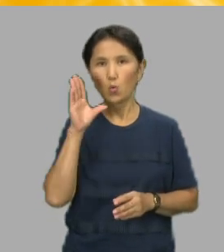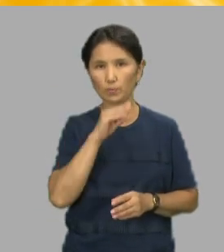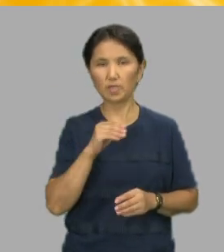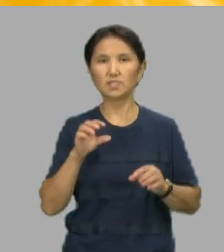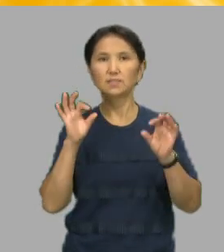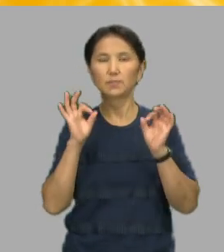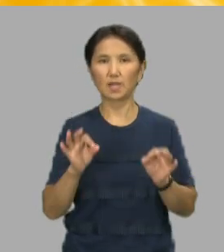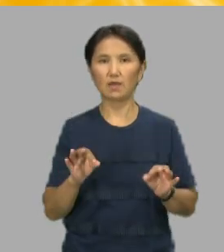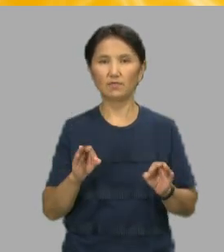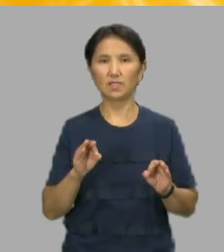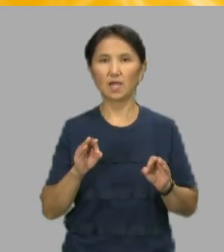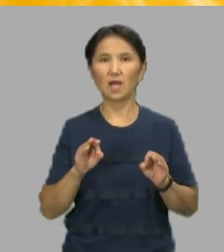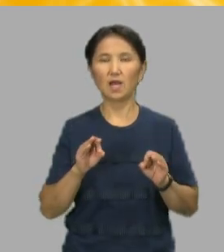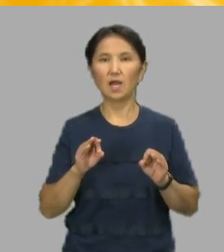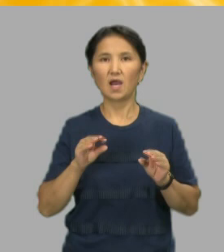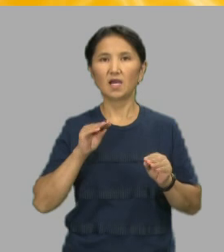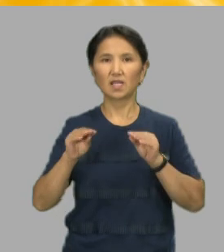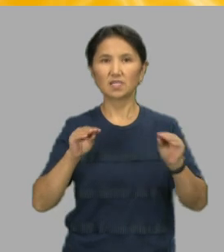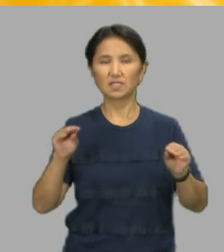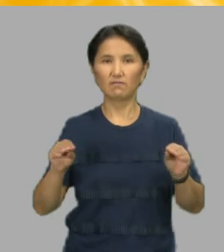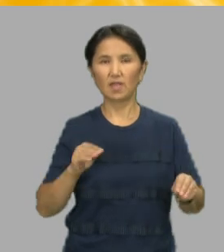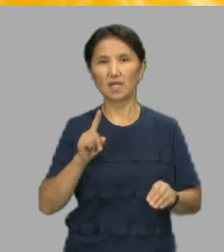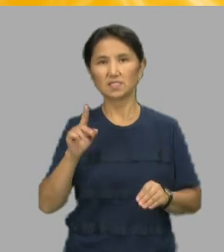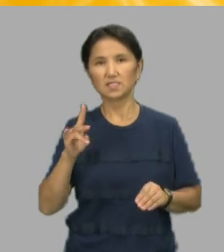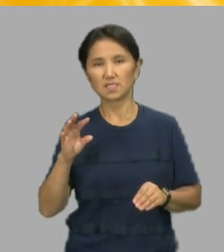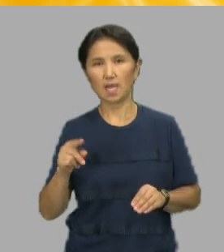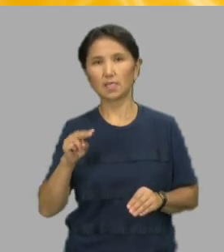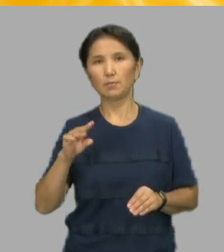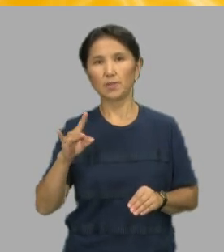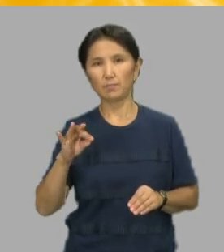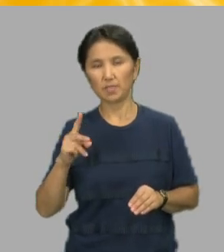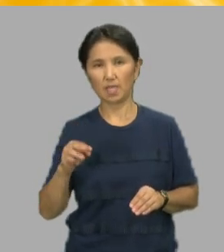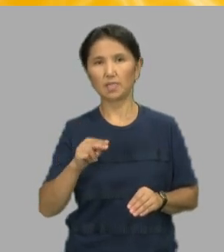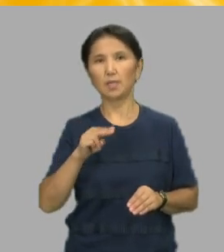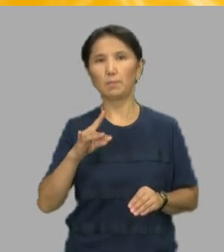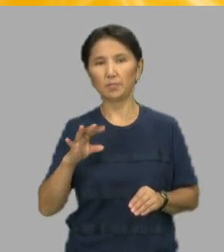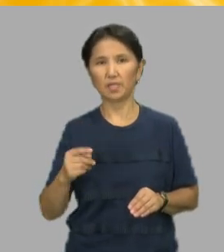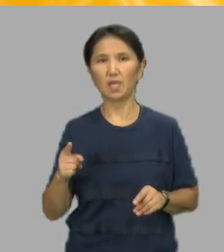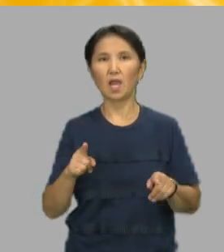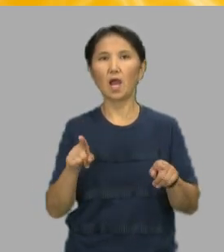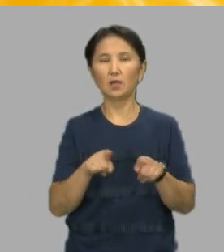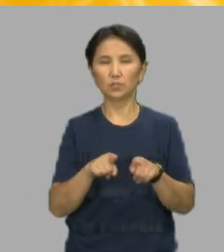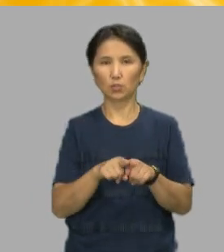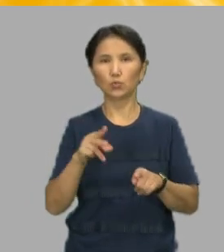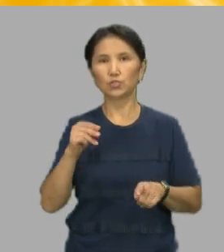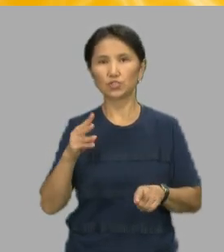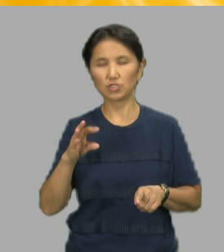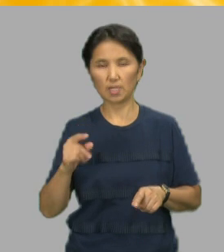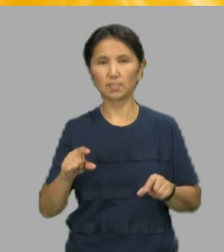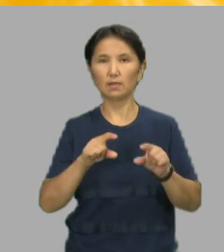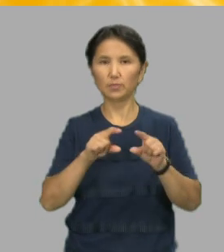Уметь правильно расставлять знаки препинания при однородных